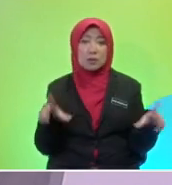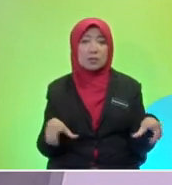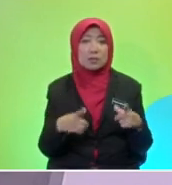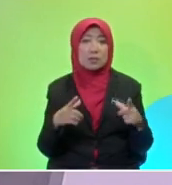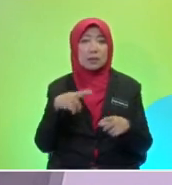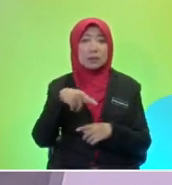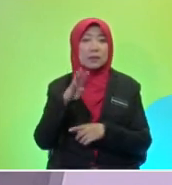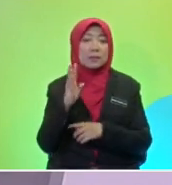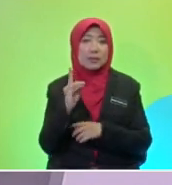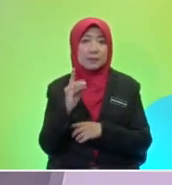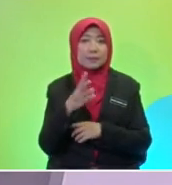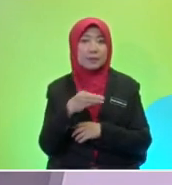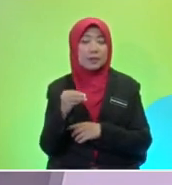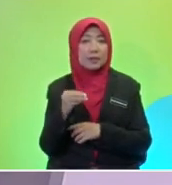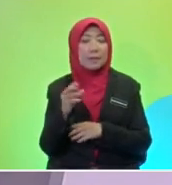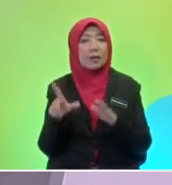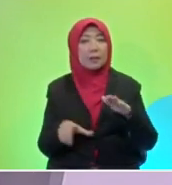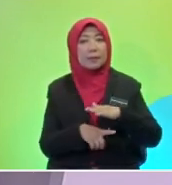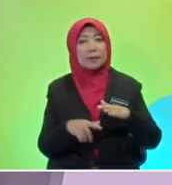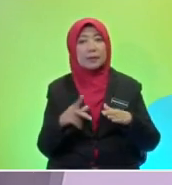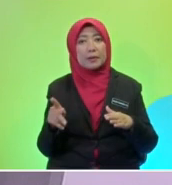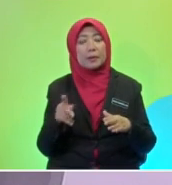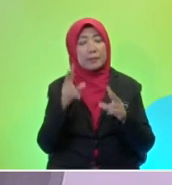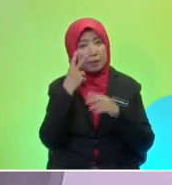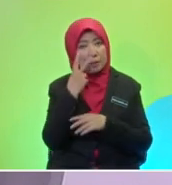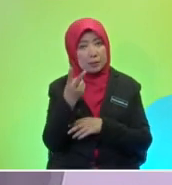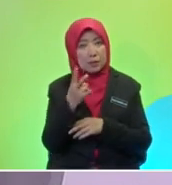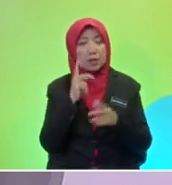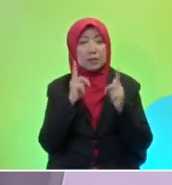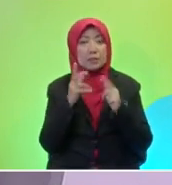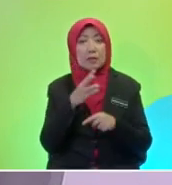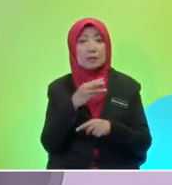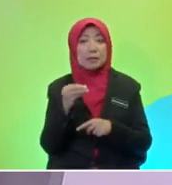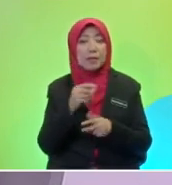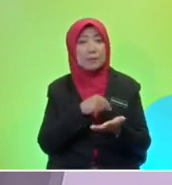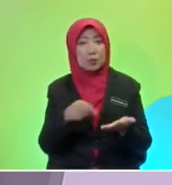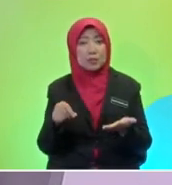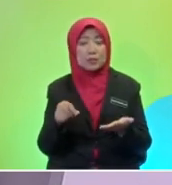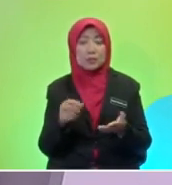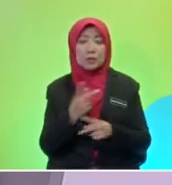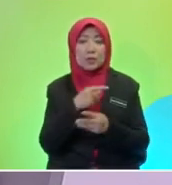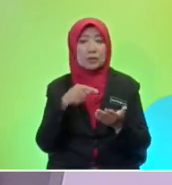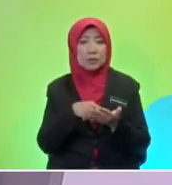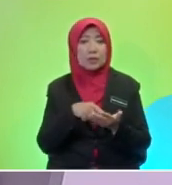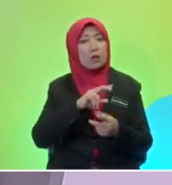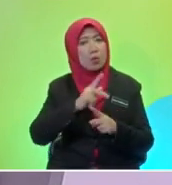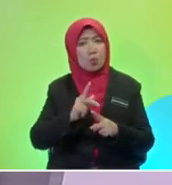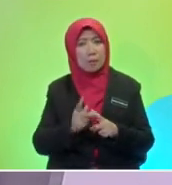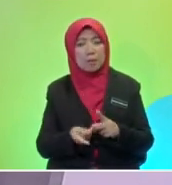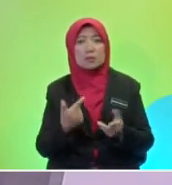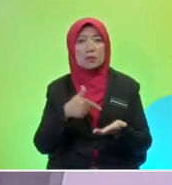PPD dan ia melibatkan secara pemerhatian desain dan juga penulisan jadi kali ini kita akan kupas pula